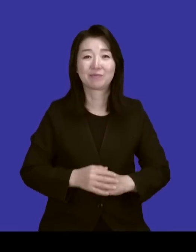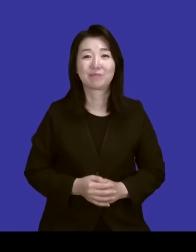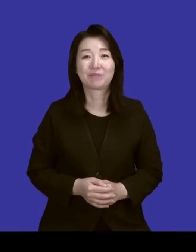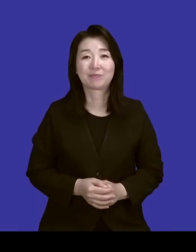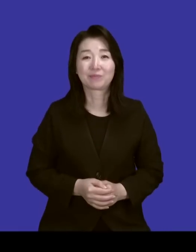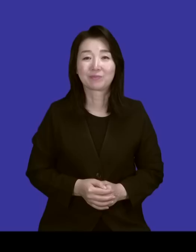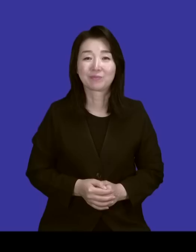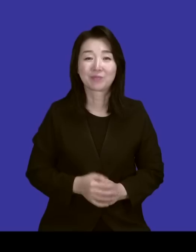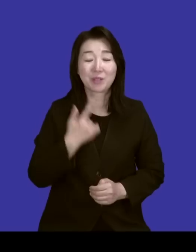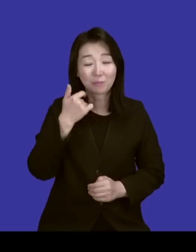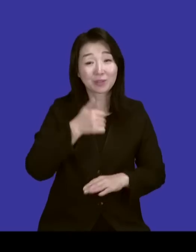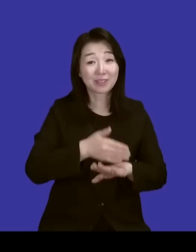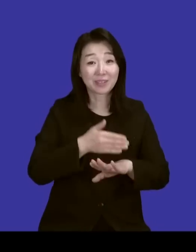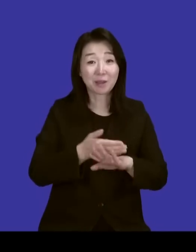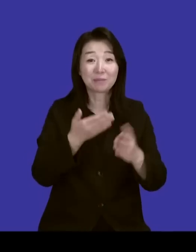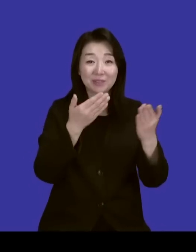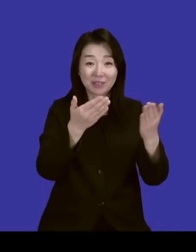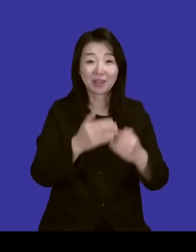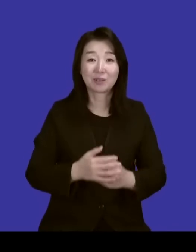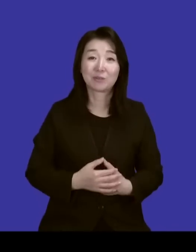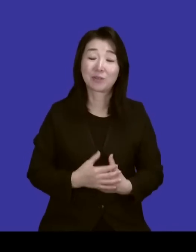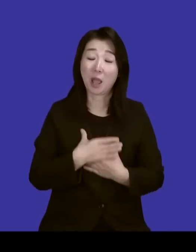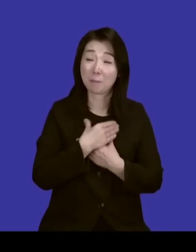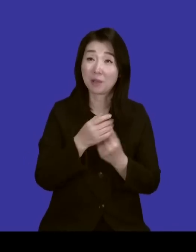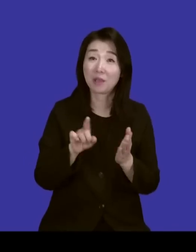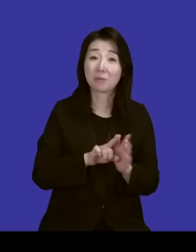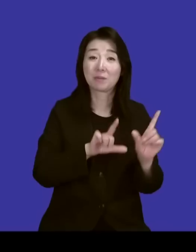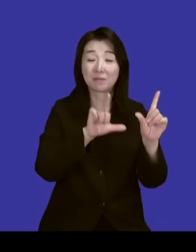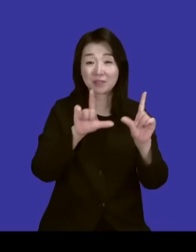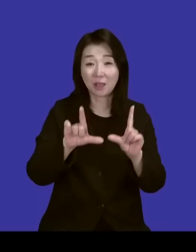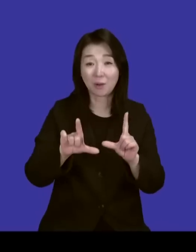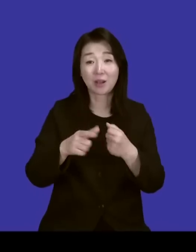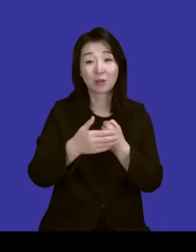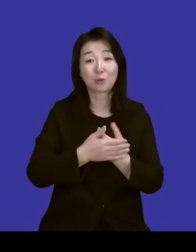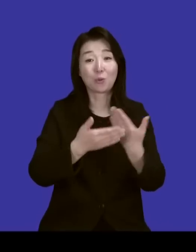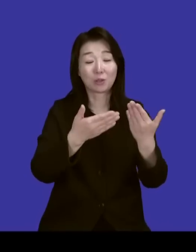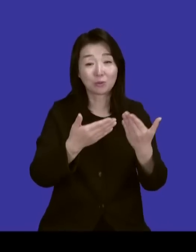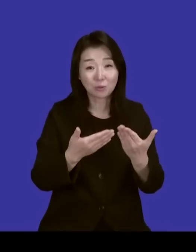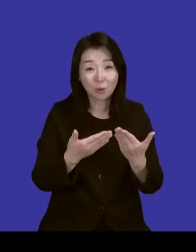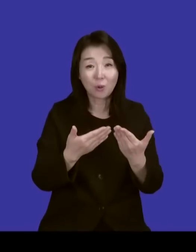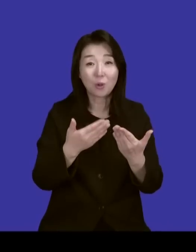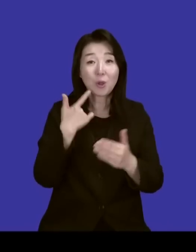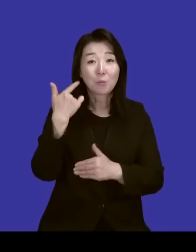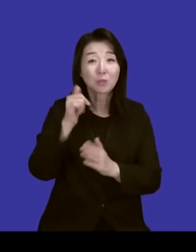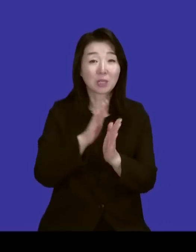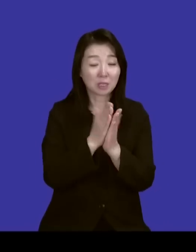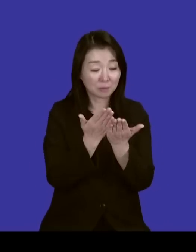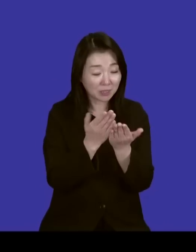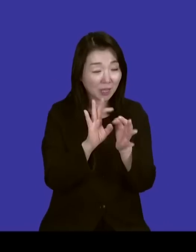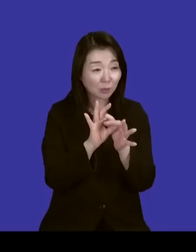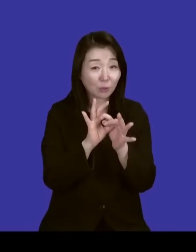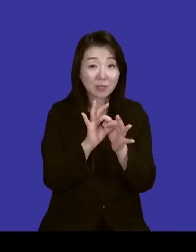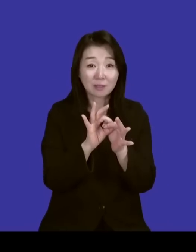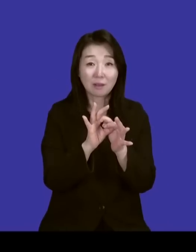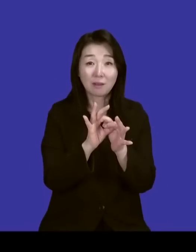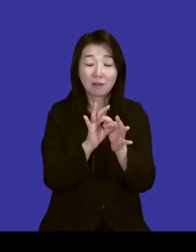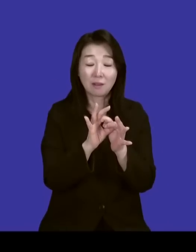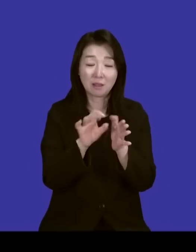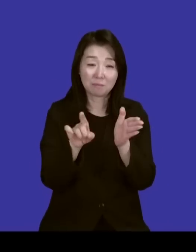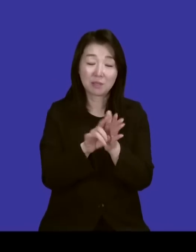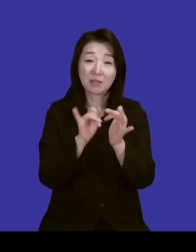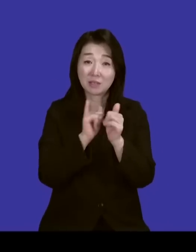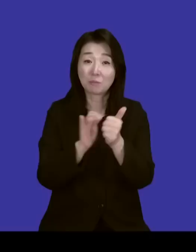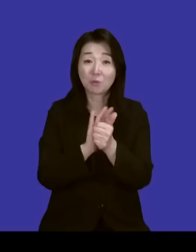목사님 너무 감사합니다. 저희가 네. 이렇게 편하게 신앙생활할 수 네. 있도록 또 목사님이 써주신 많은 책들을 통해서 저를 비롯한 많은 크리스천들이